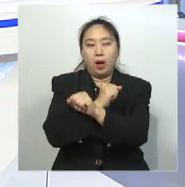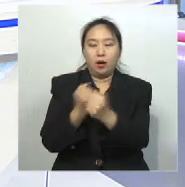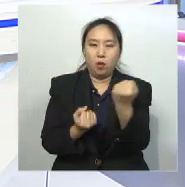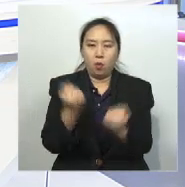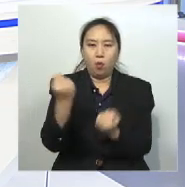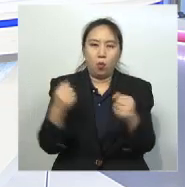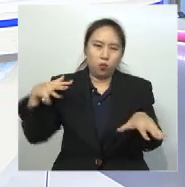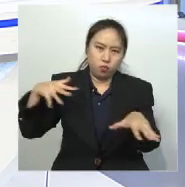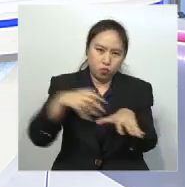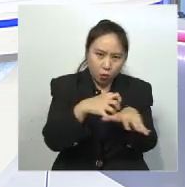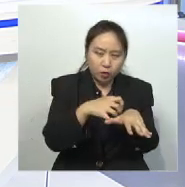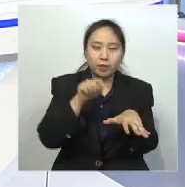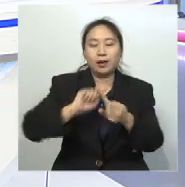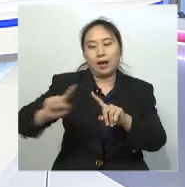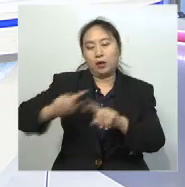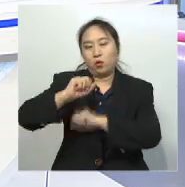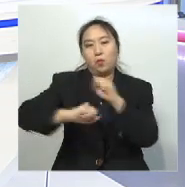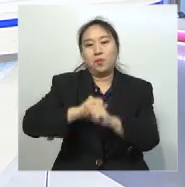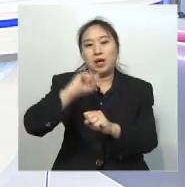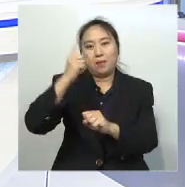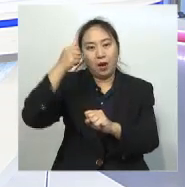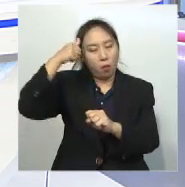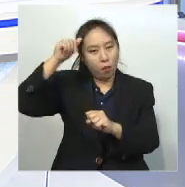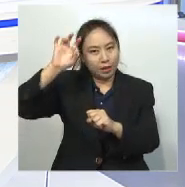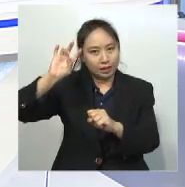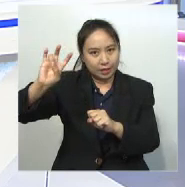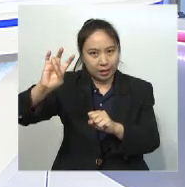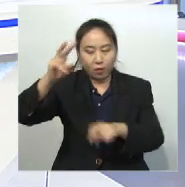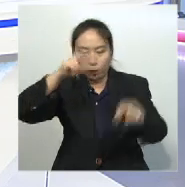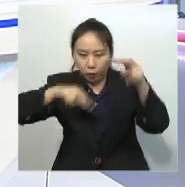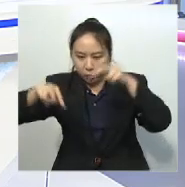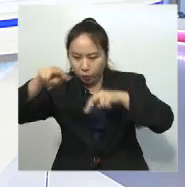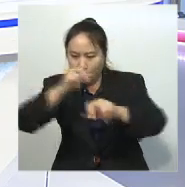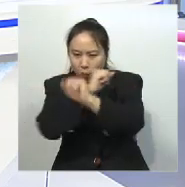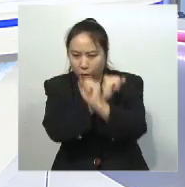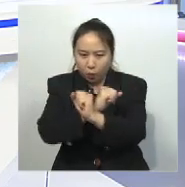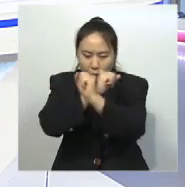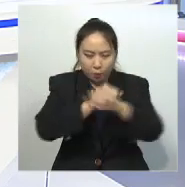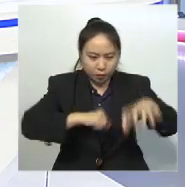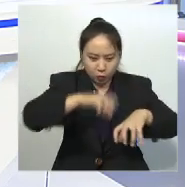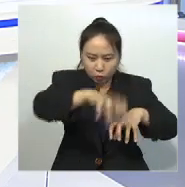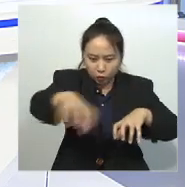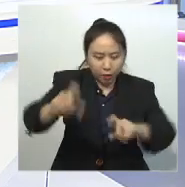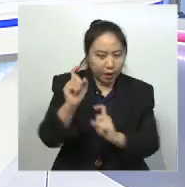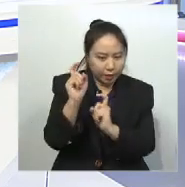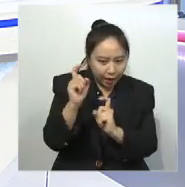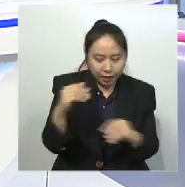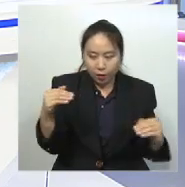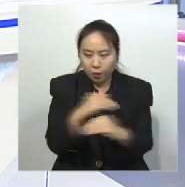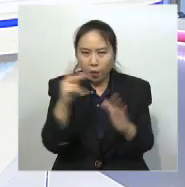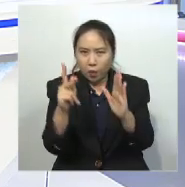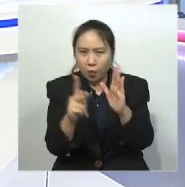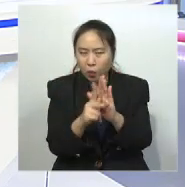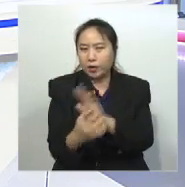างถนนในช่วง7วันเทศกาลปีใหม่ค่ะเพิ่มมาตรการคุมเข้มในพื้นที่เสี่ยงอุบัติเหตุแล้วก็กวดขันวินัยจราจรเพื่อลด